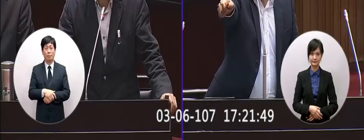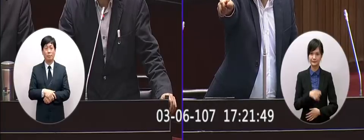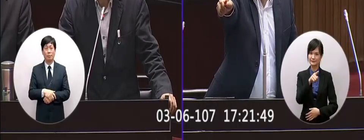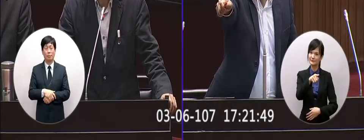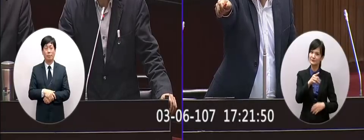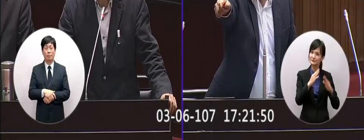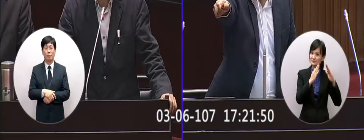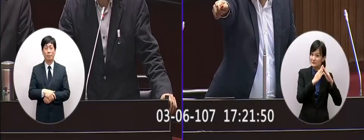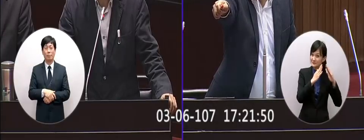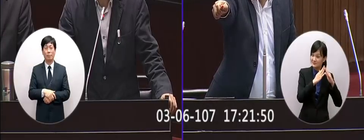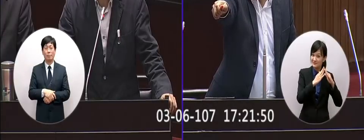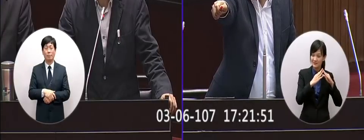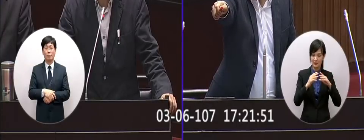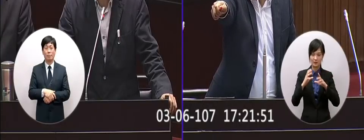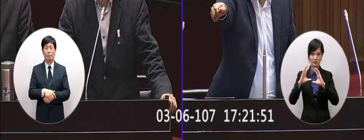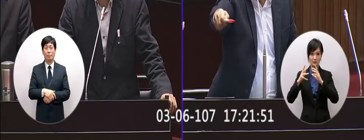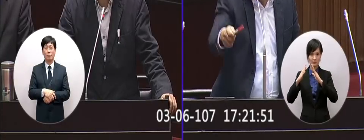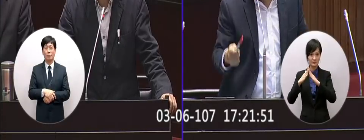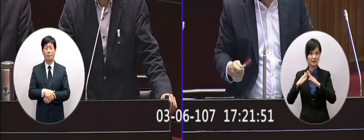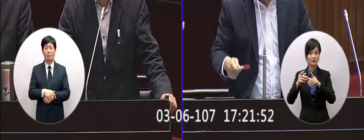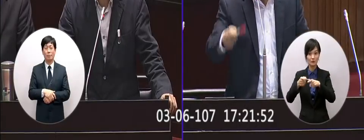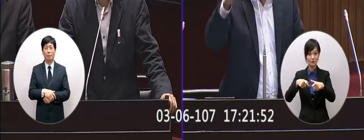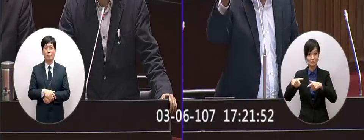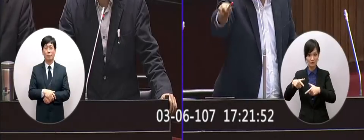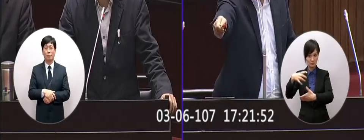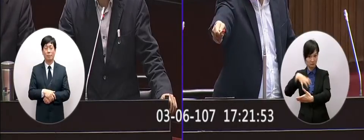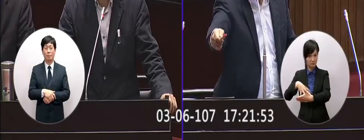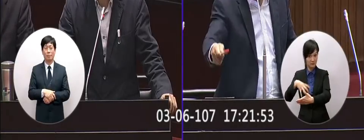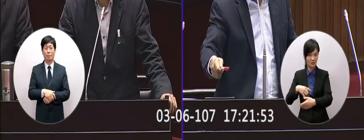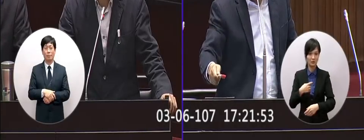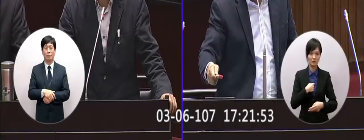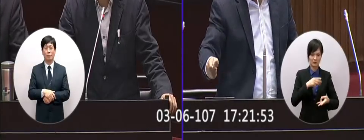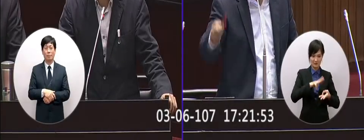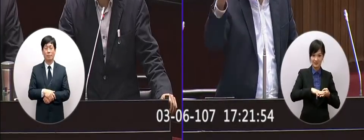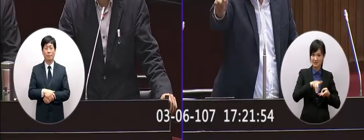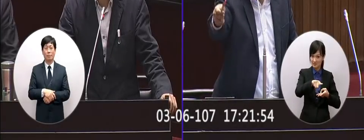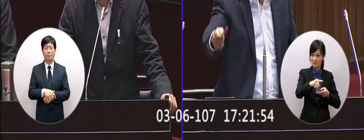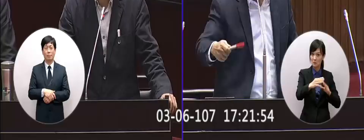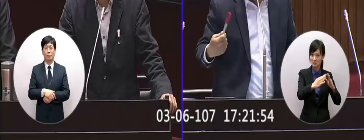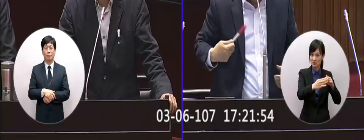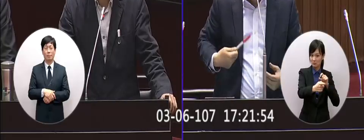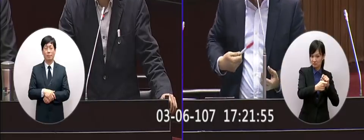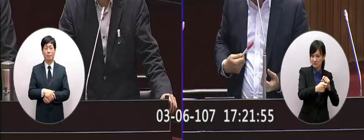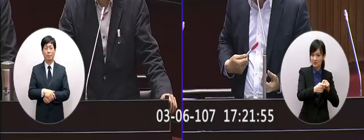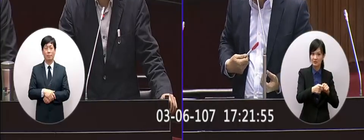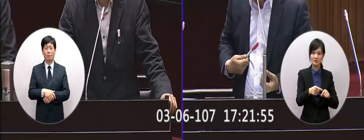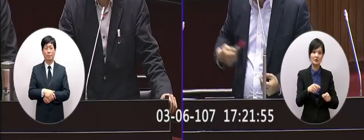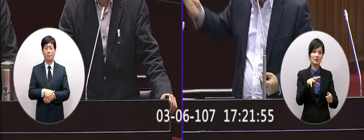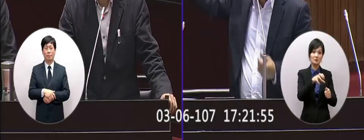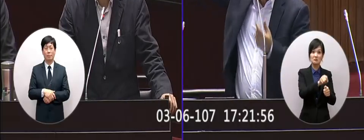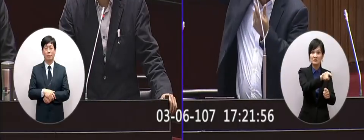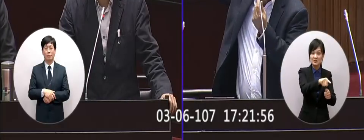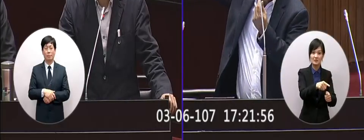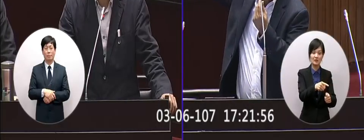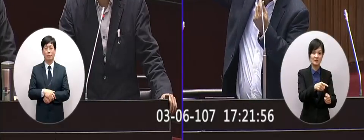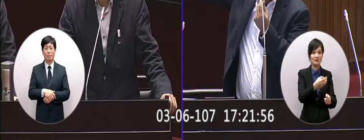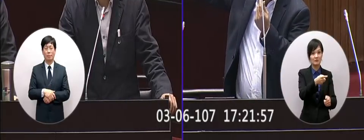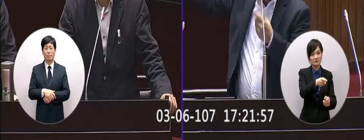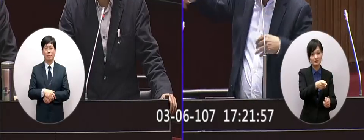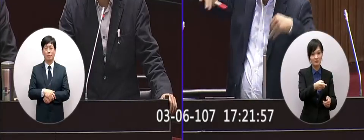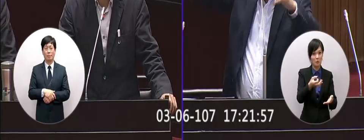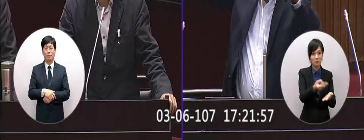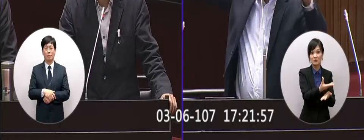委员， 您到底国家公园内底，阮家的田伫恁家隔壁， 食恁兜的爱赔，食阮兜的免赔，迄毋是流量股